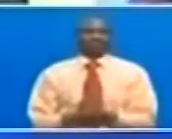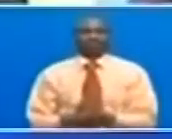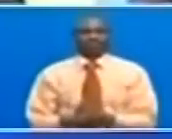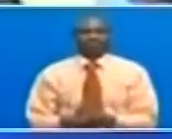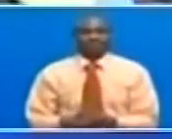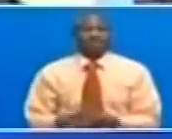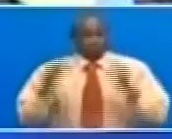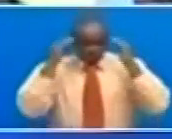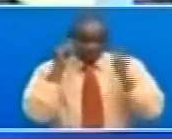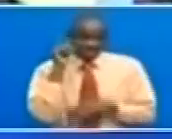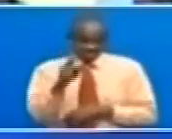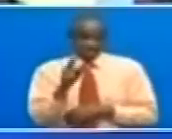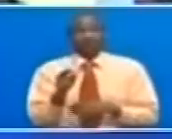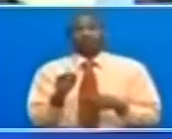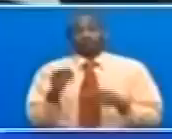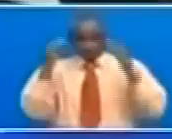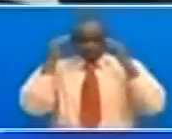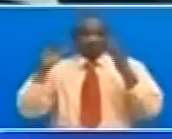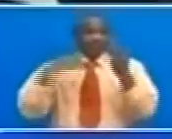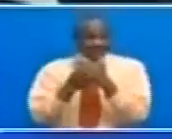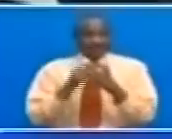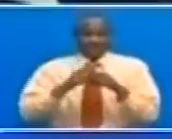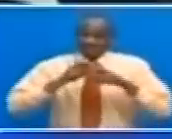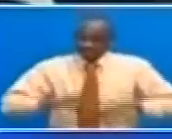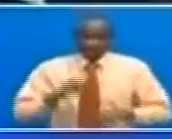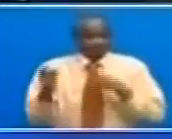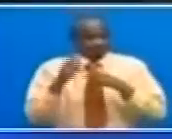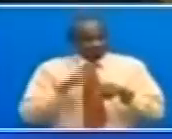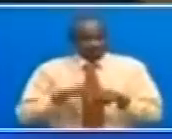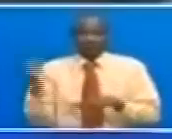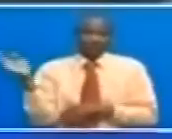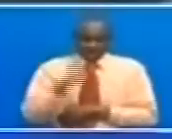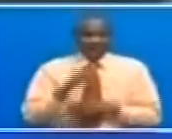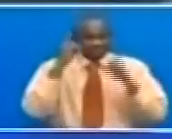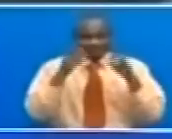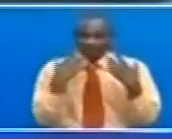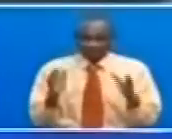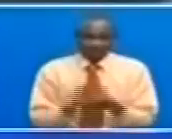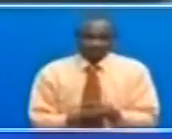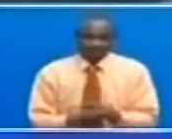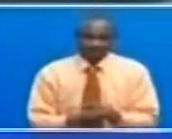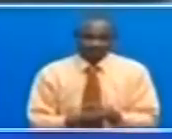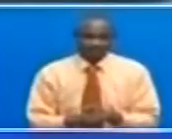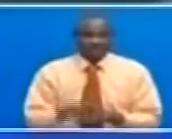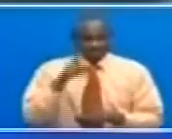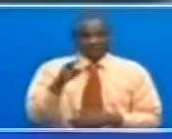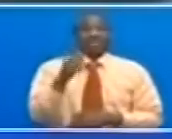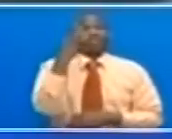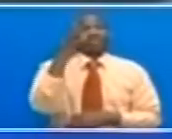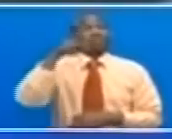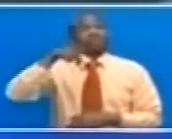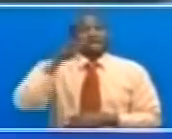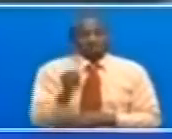interference. Mahakama hiyo ya rufaa aidha baada ya kupumzika kwa muda ilirudi na kutoa kauli yake. It being 3 PM